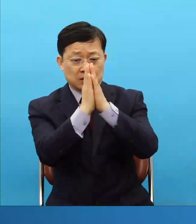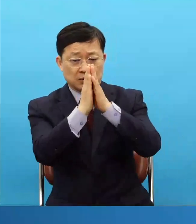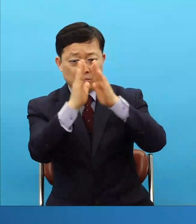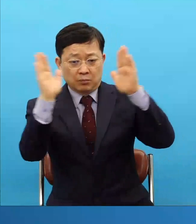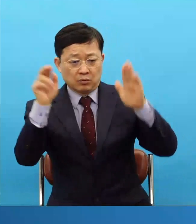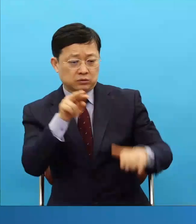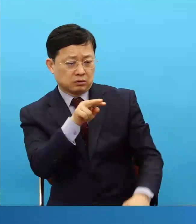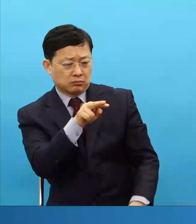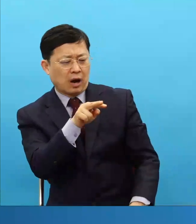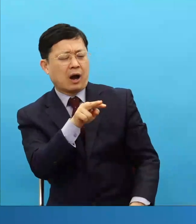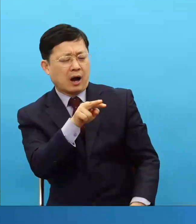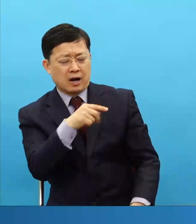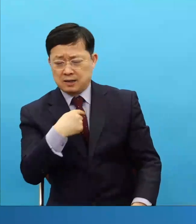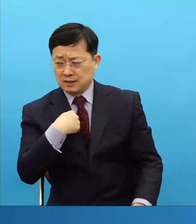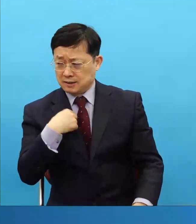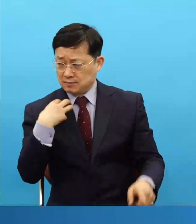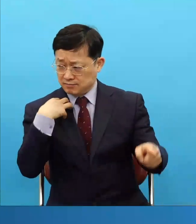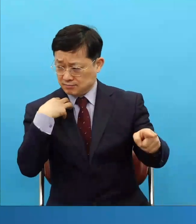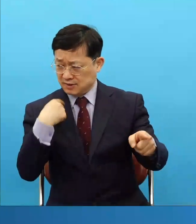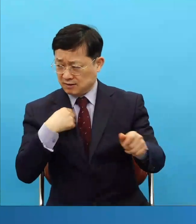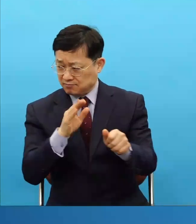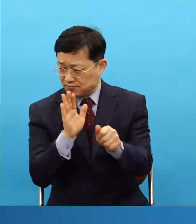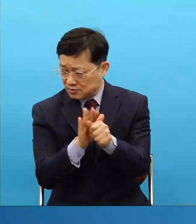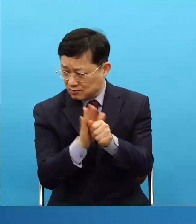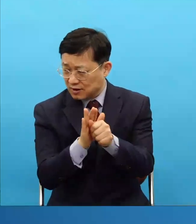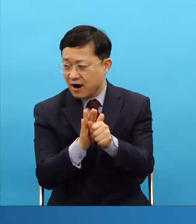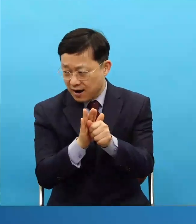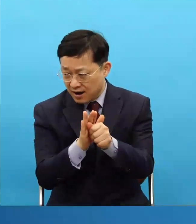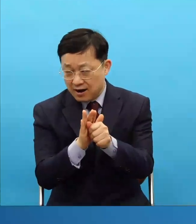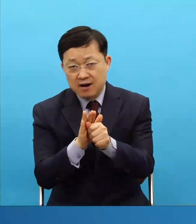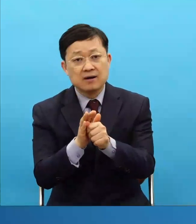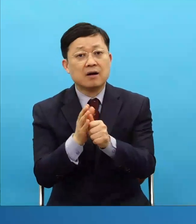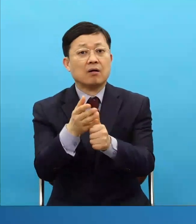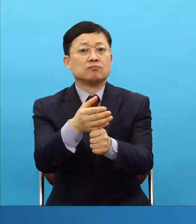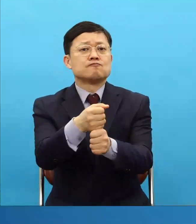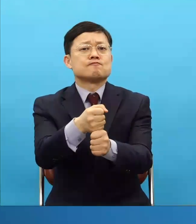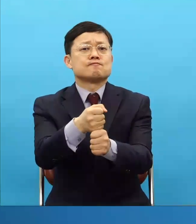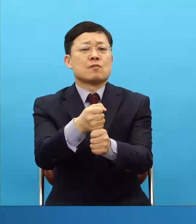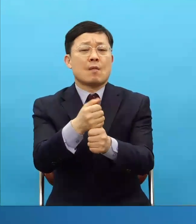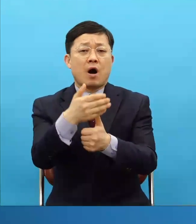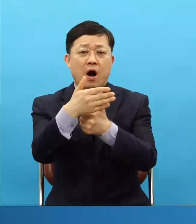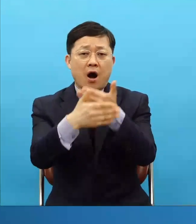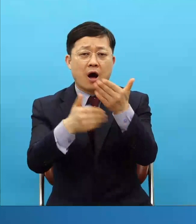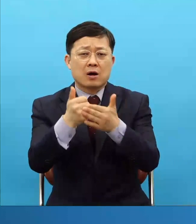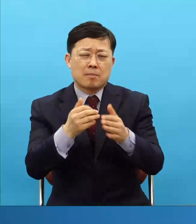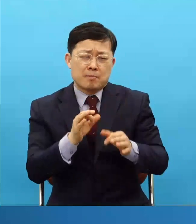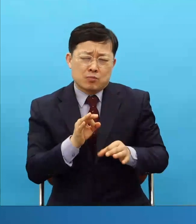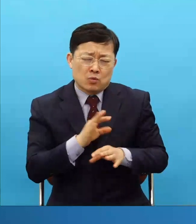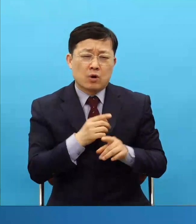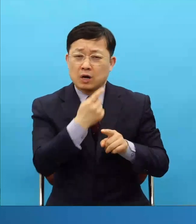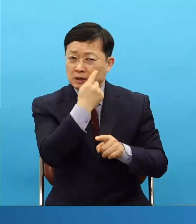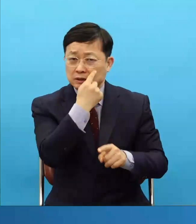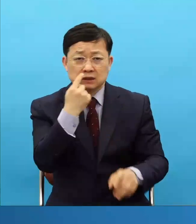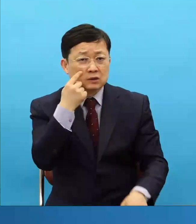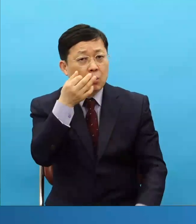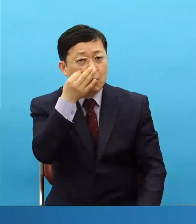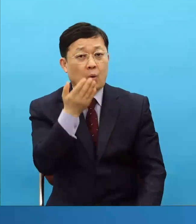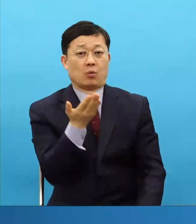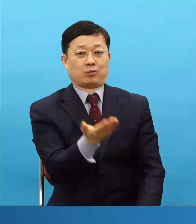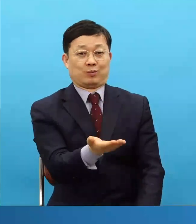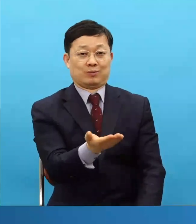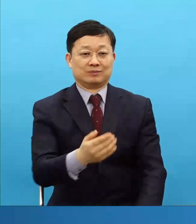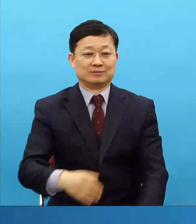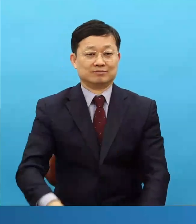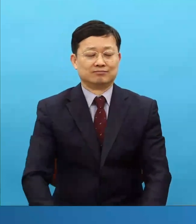되겠구나 하는 이 언약 잡았는데 많은 역사 이루어졌어요. In this age, you must restore this, hold this covenant. He thought, I must help Moses. And holding that covenant,